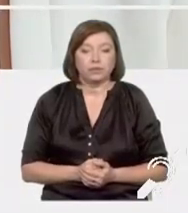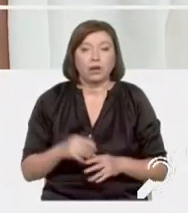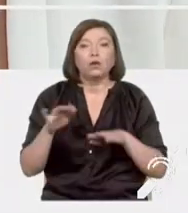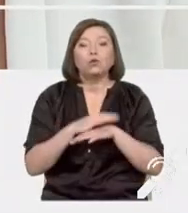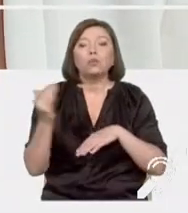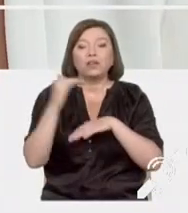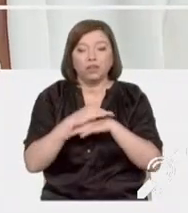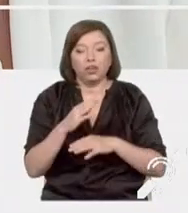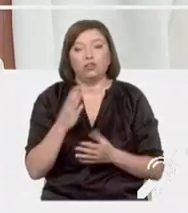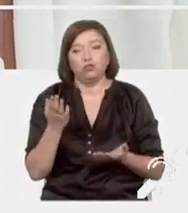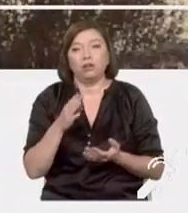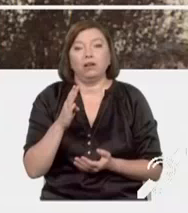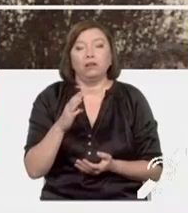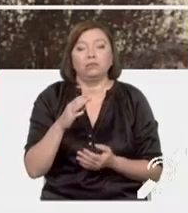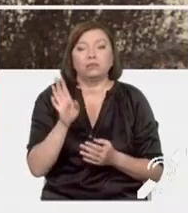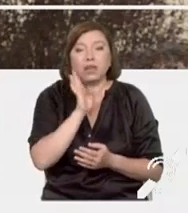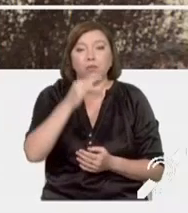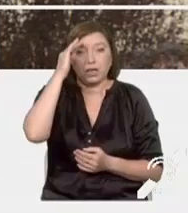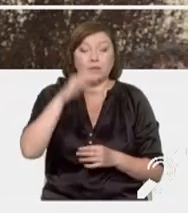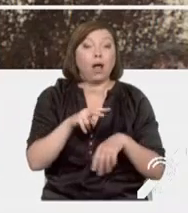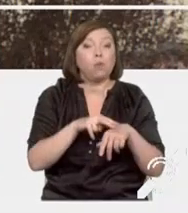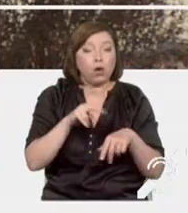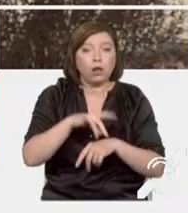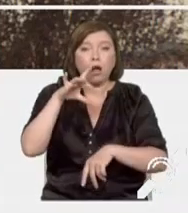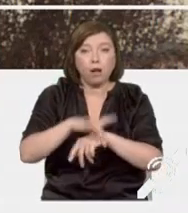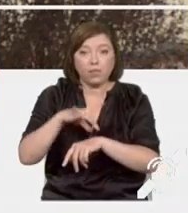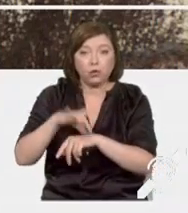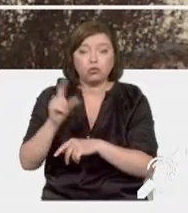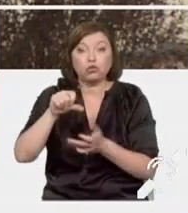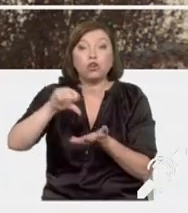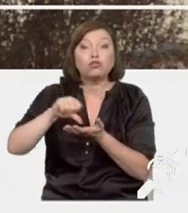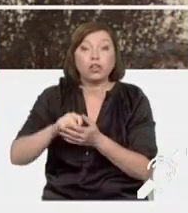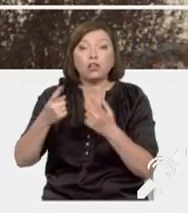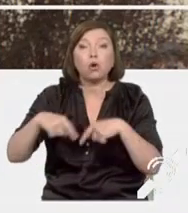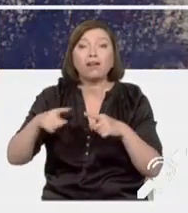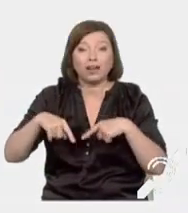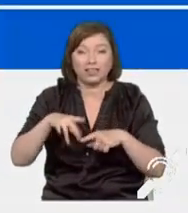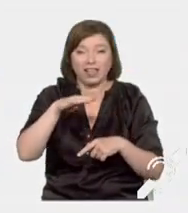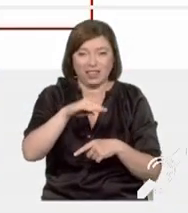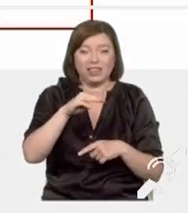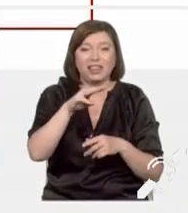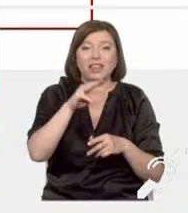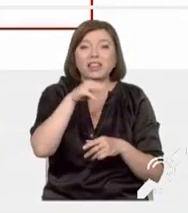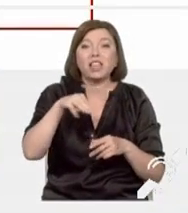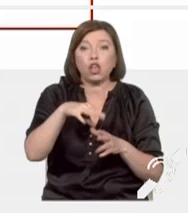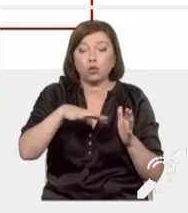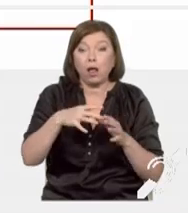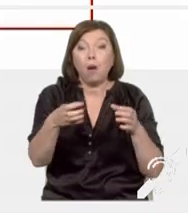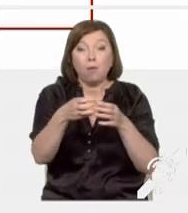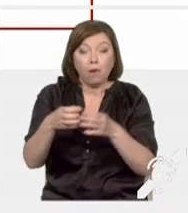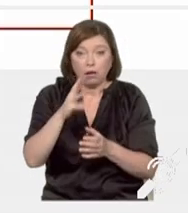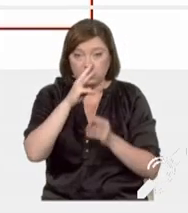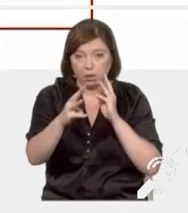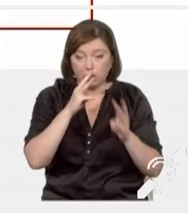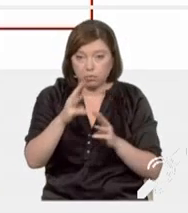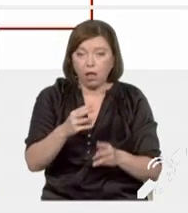Bună seara, Vadim, bun găsit, doamnelor și domnilor. Oamenii legii au depistat că membrii organizațiilor teritoriale ale unor partide politice sunt